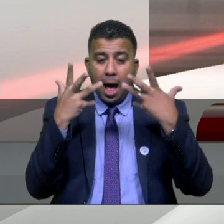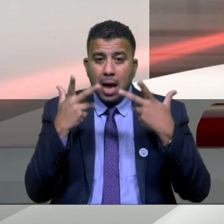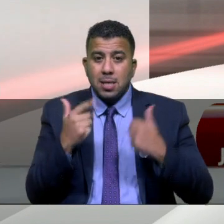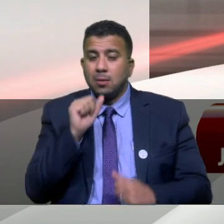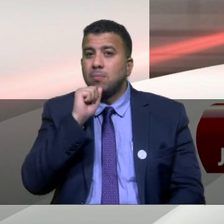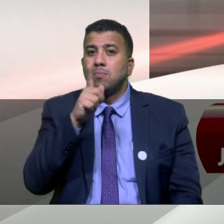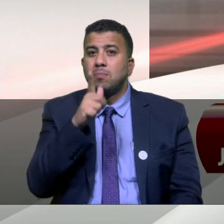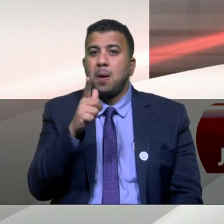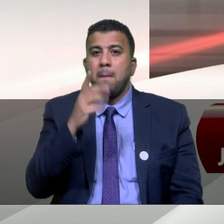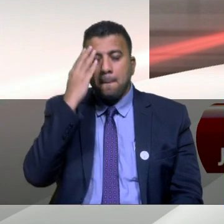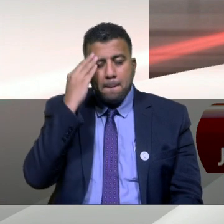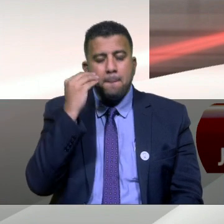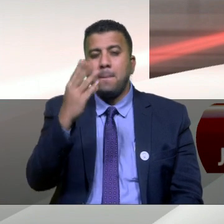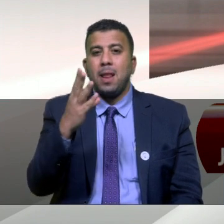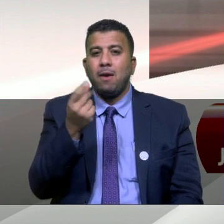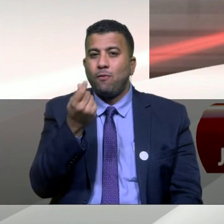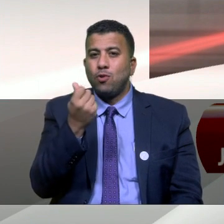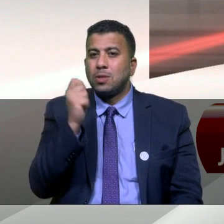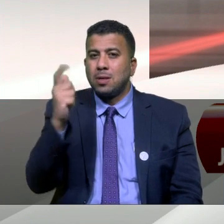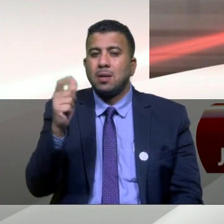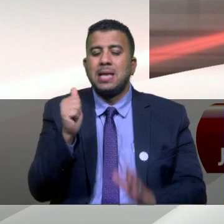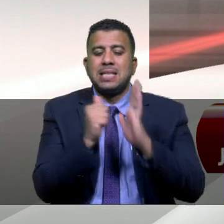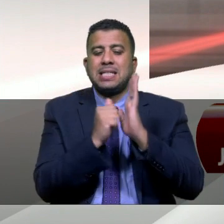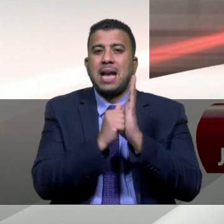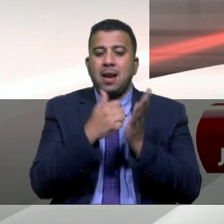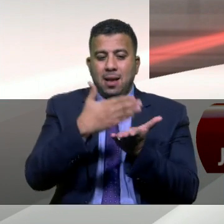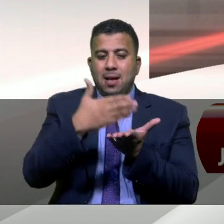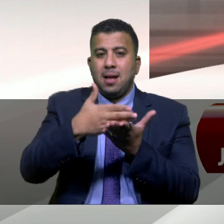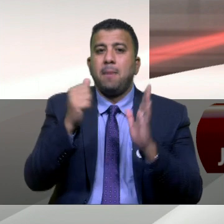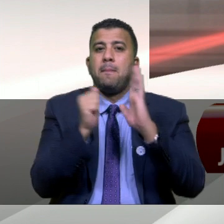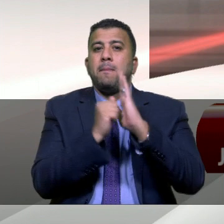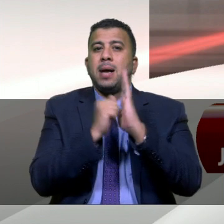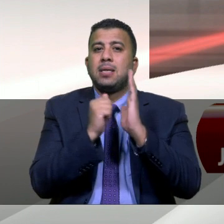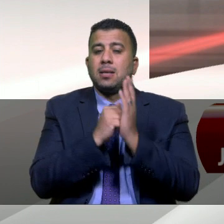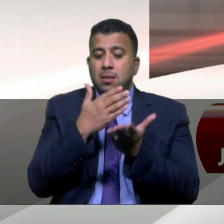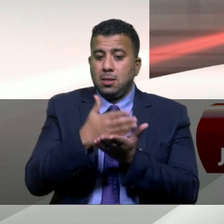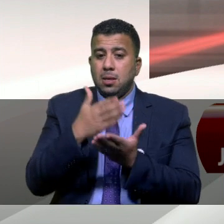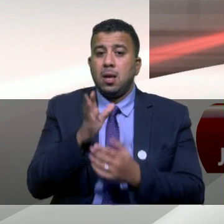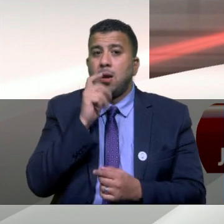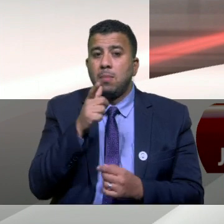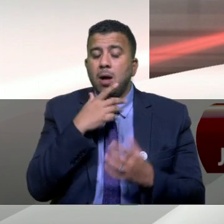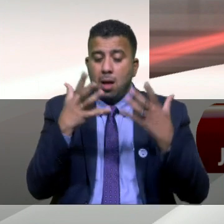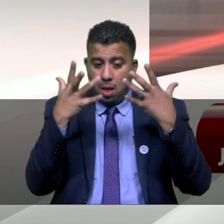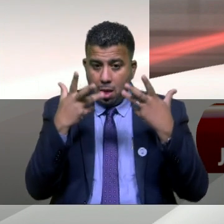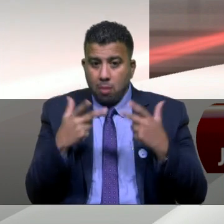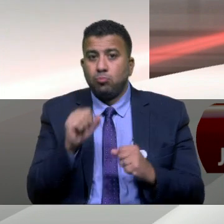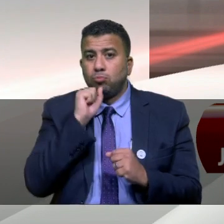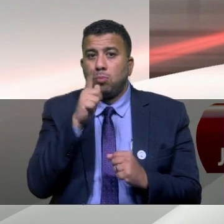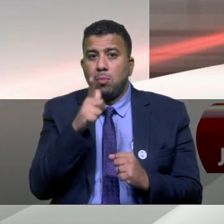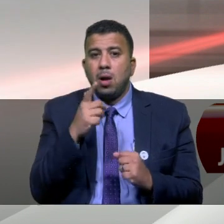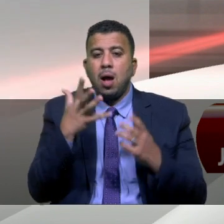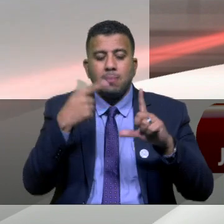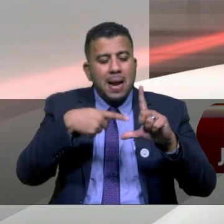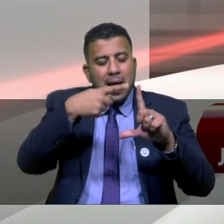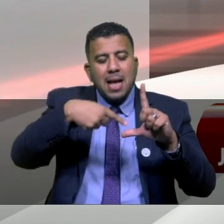من المنح التي طلعت للإسكان، يعني هذه راح تفرز عندنا عمليات